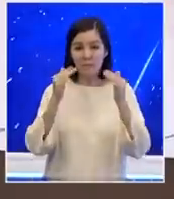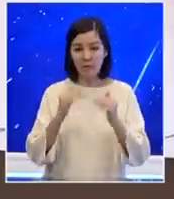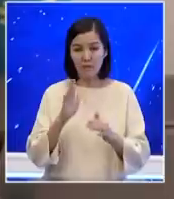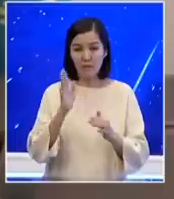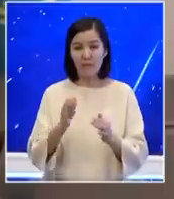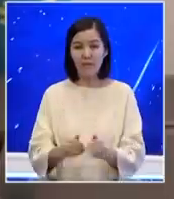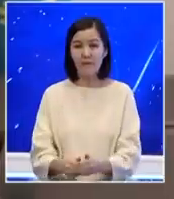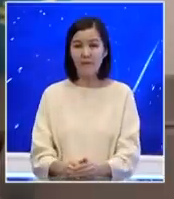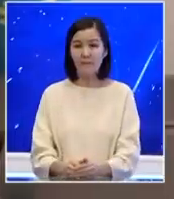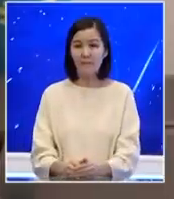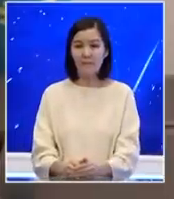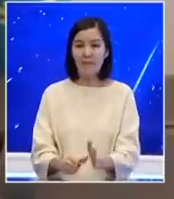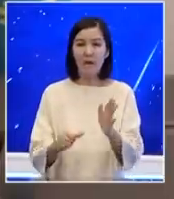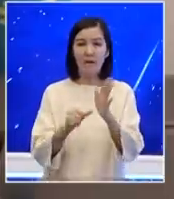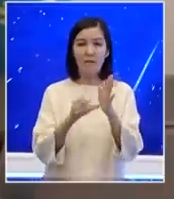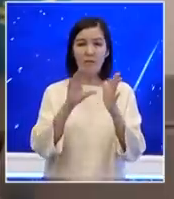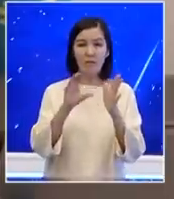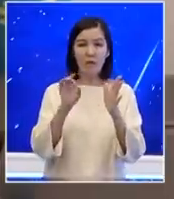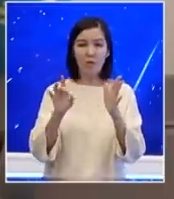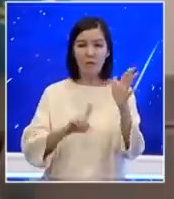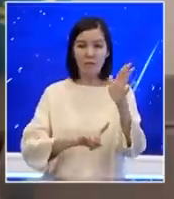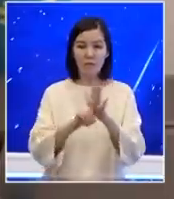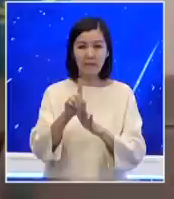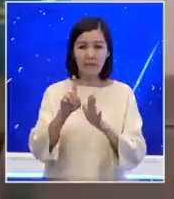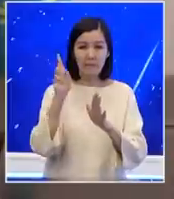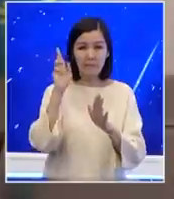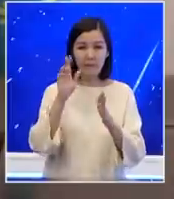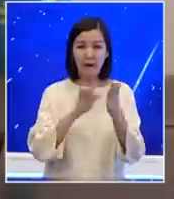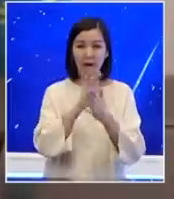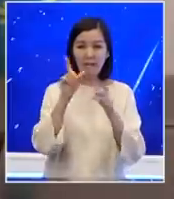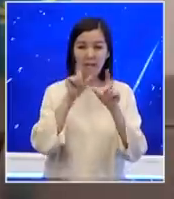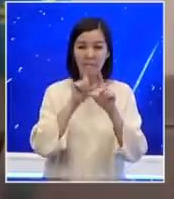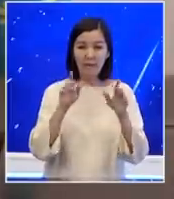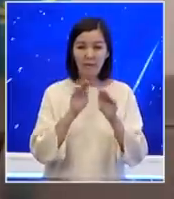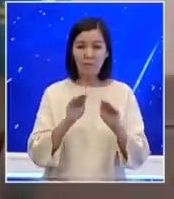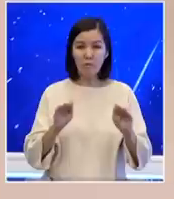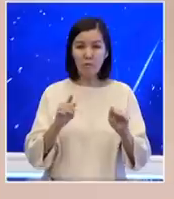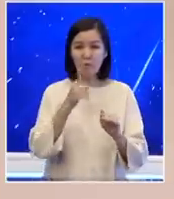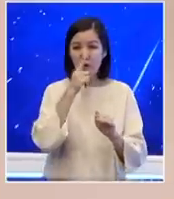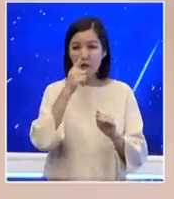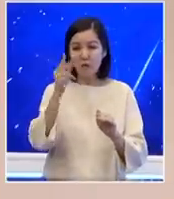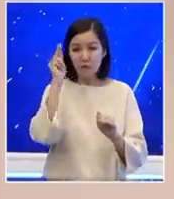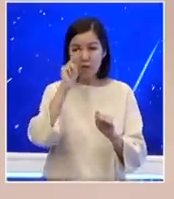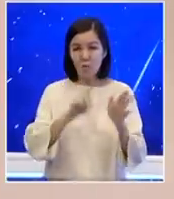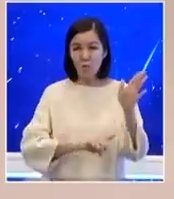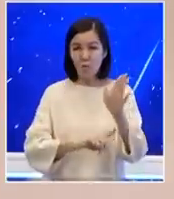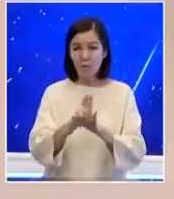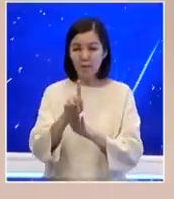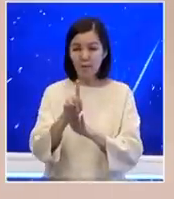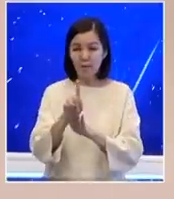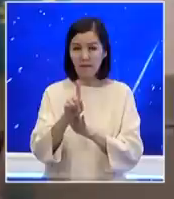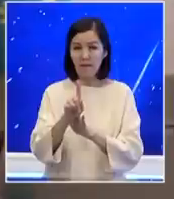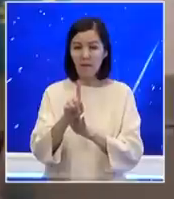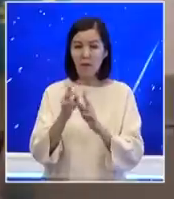дейді. 6 сәуірден бастап қала мектептерінің оқушылары да қашықтықтан оқу режиміне көшуіне